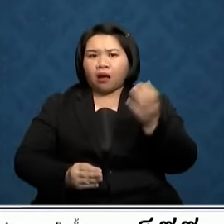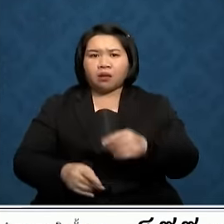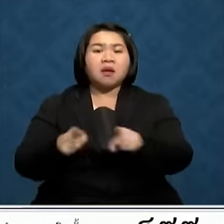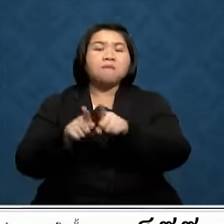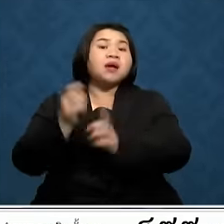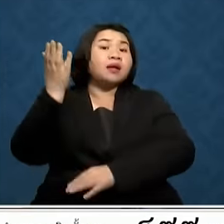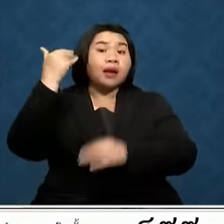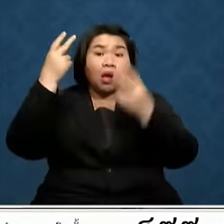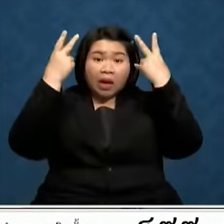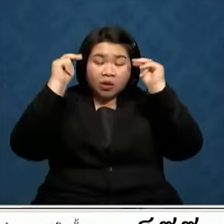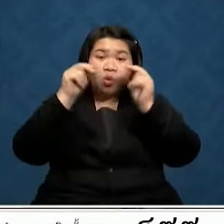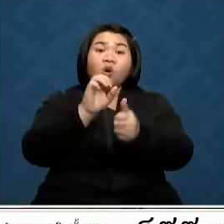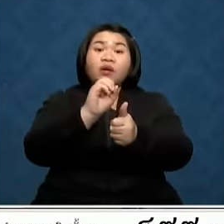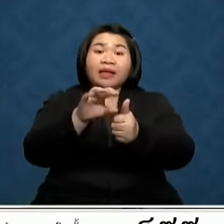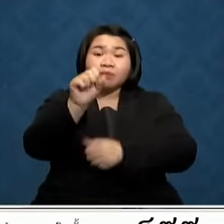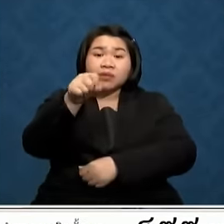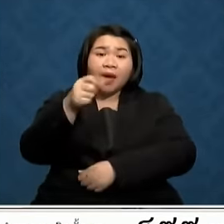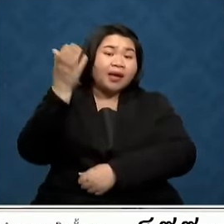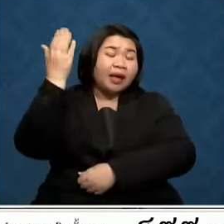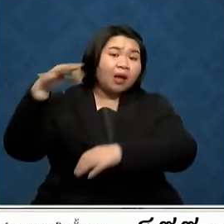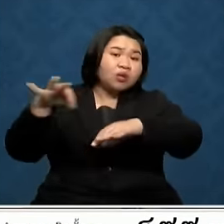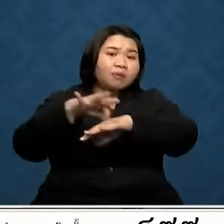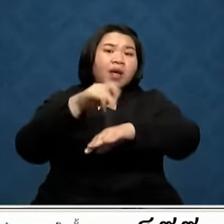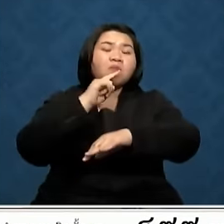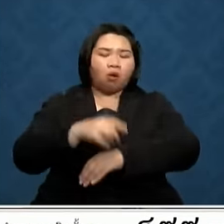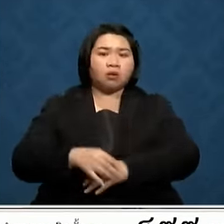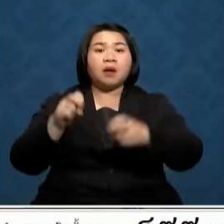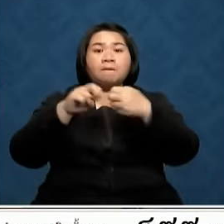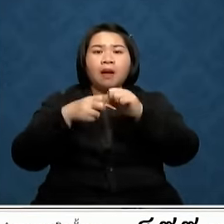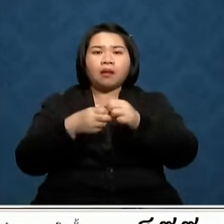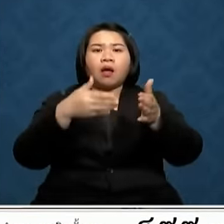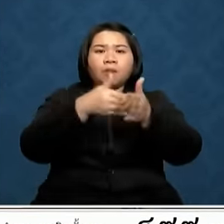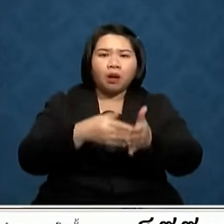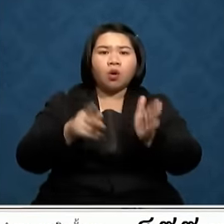ส